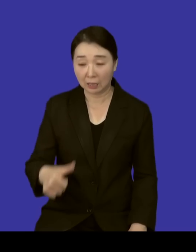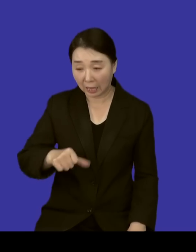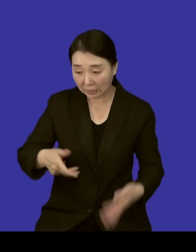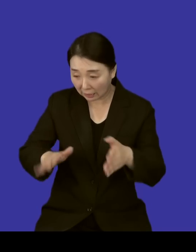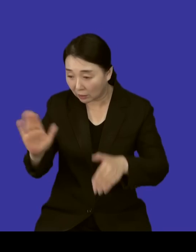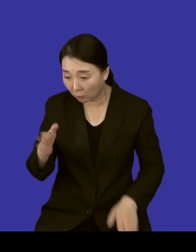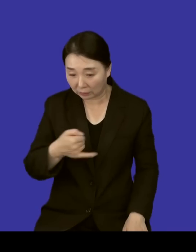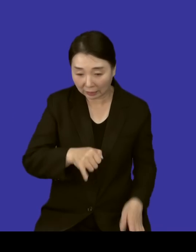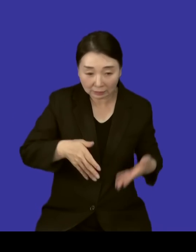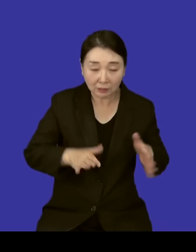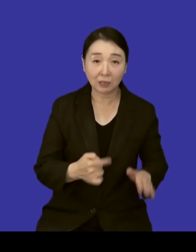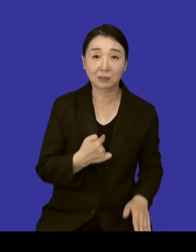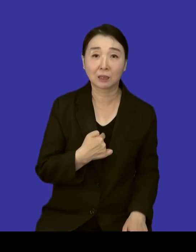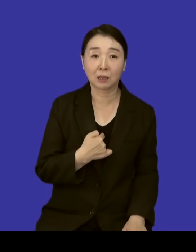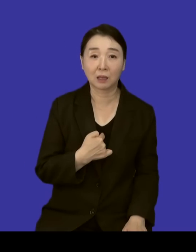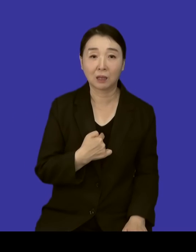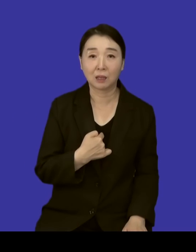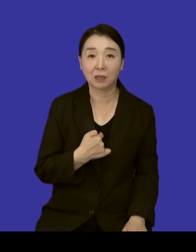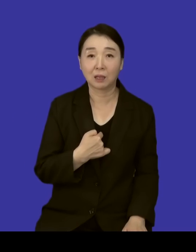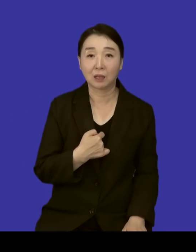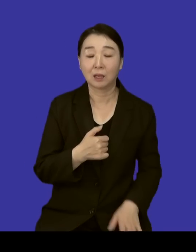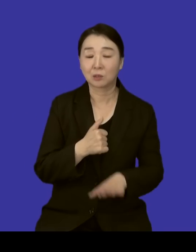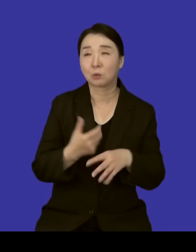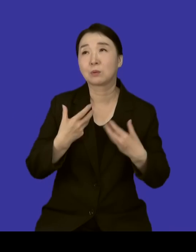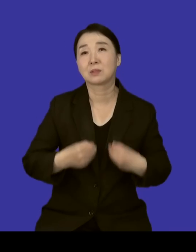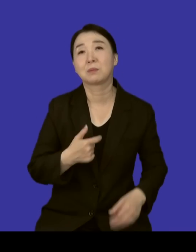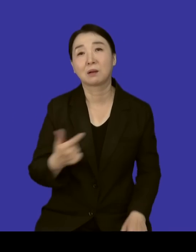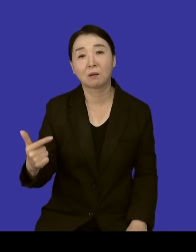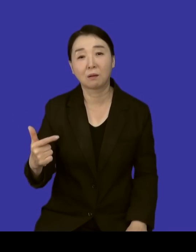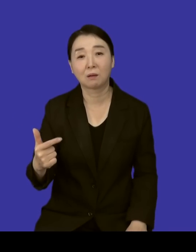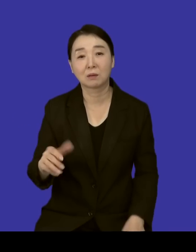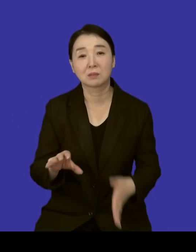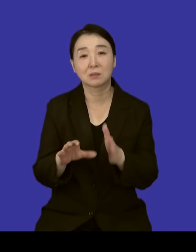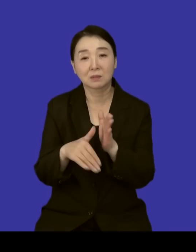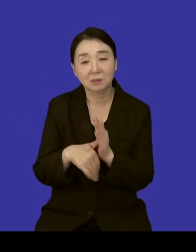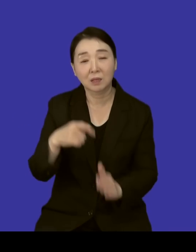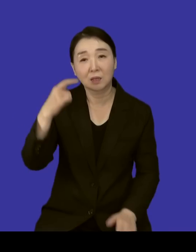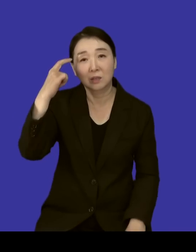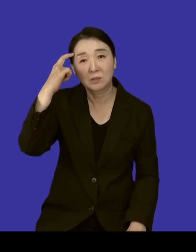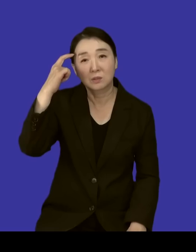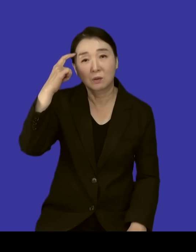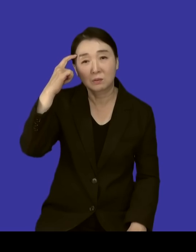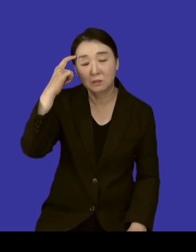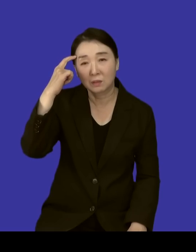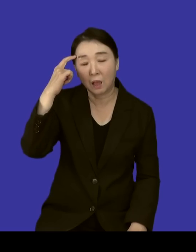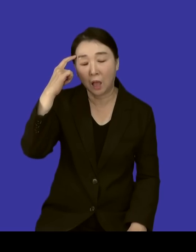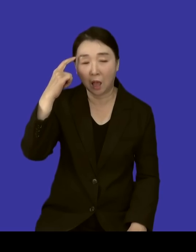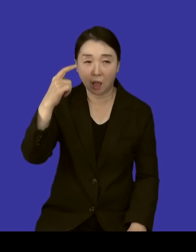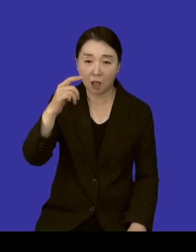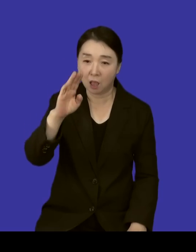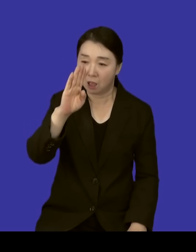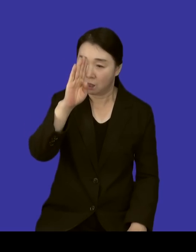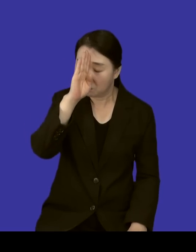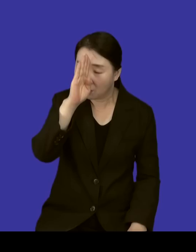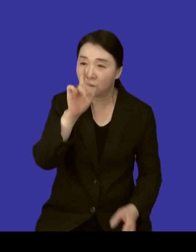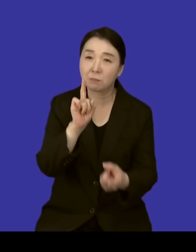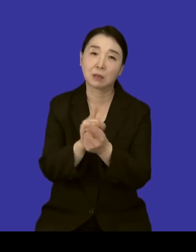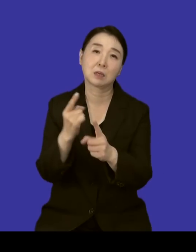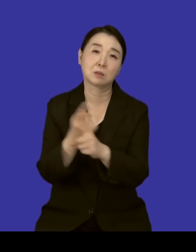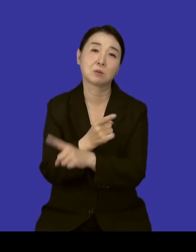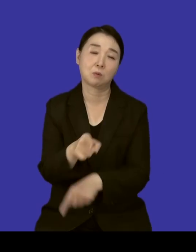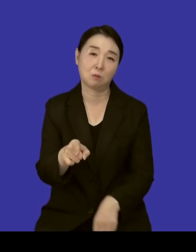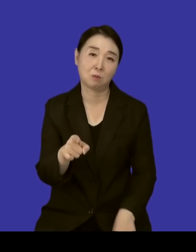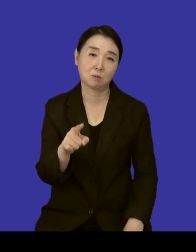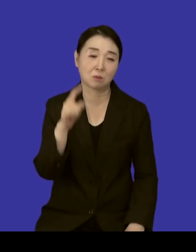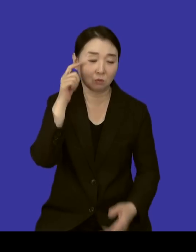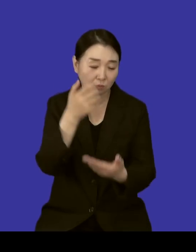한 나머지 예. 세련되게도 그 당시에 막 정신과 진료를 받을 정도로 아, 충격을 충격을